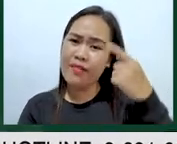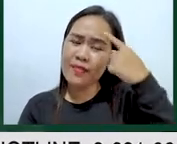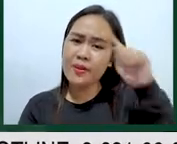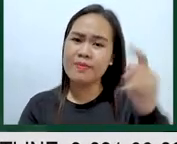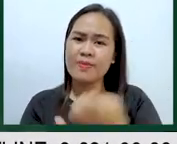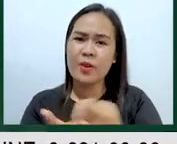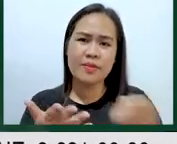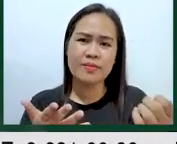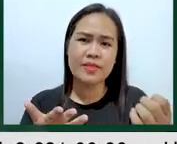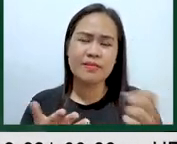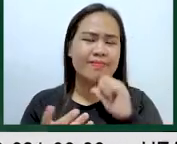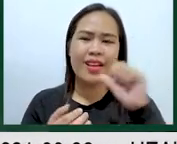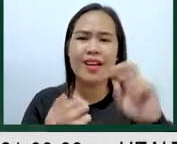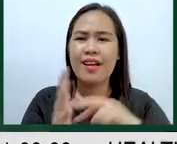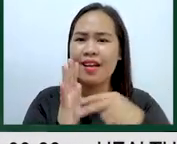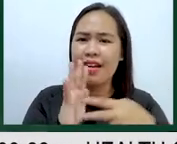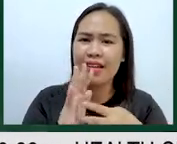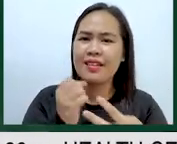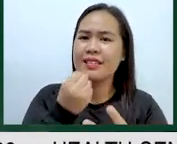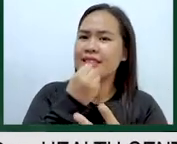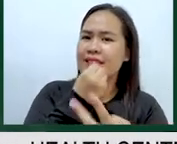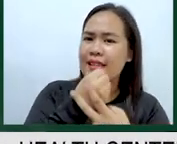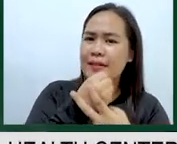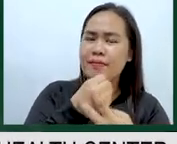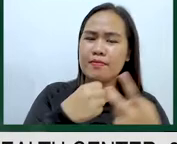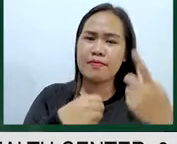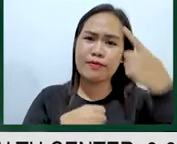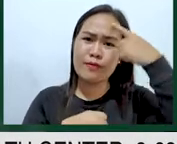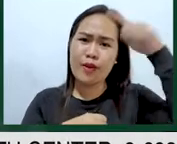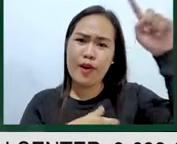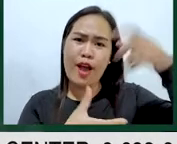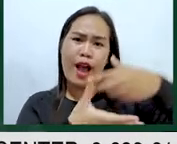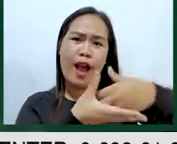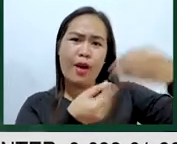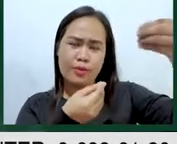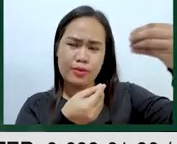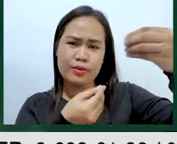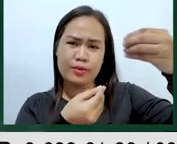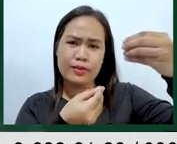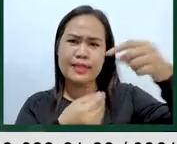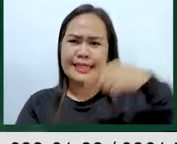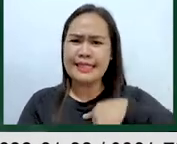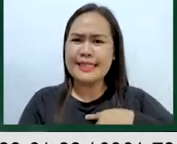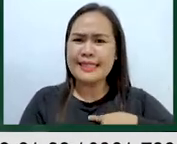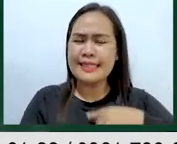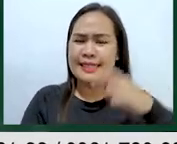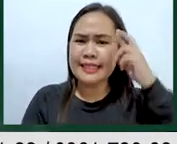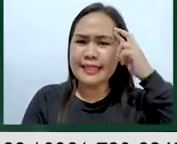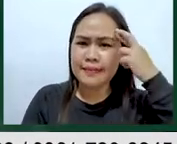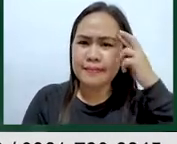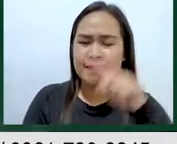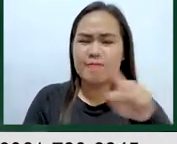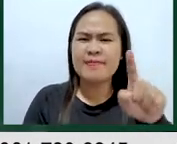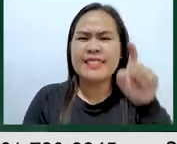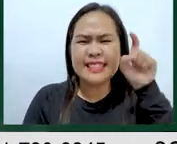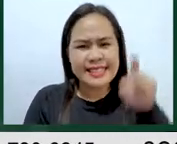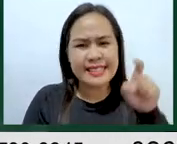naman now because of economy, no. It doesn't mean that it is already safe to go out, no. Pinapaalala ko lang po 'yan, no.